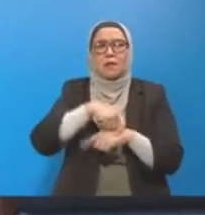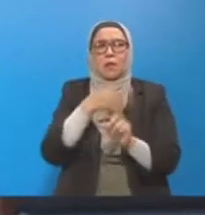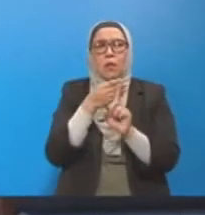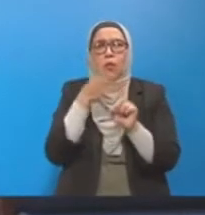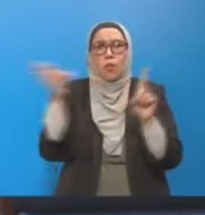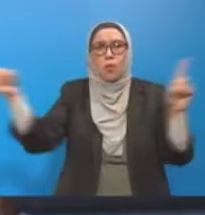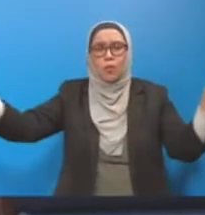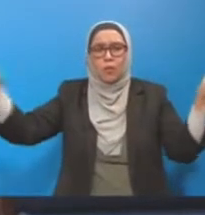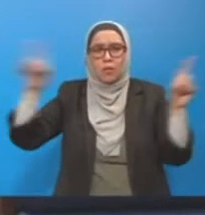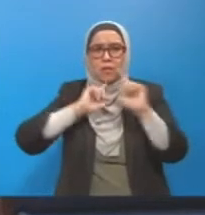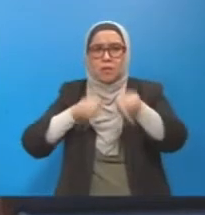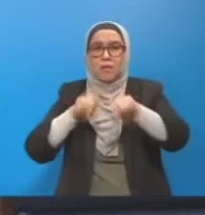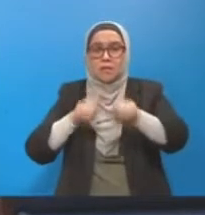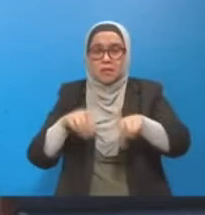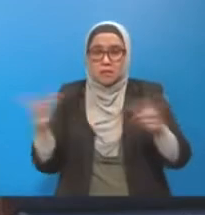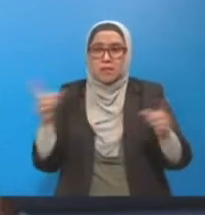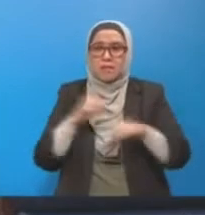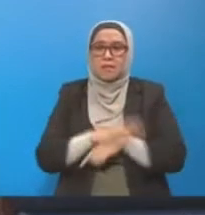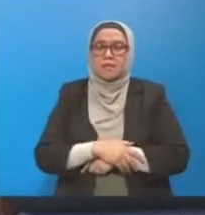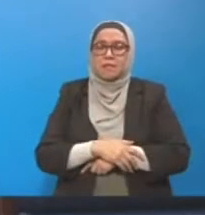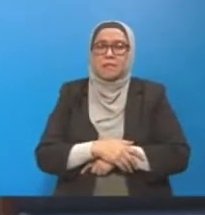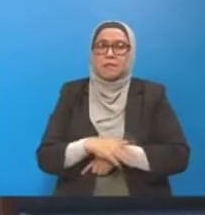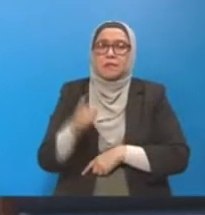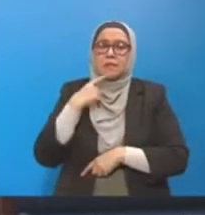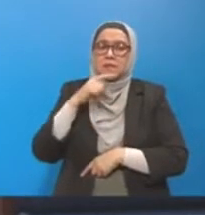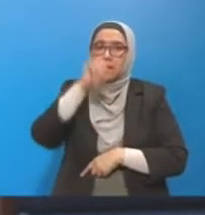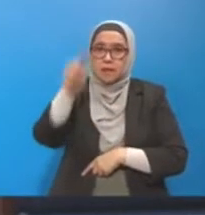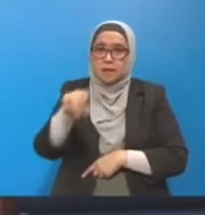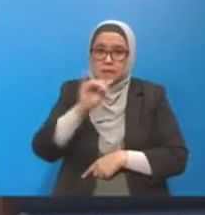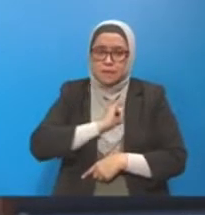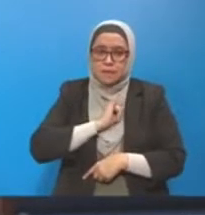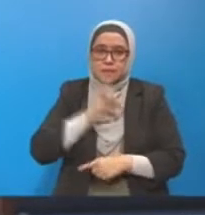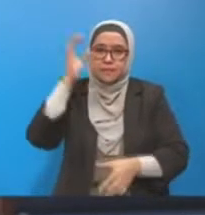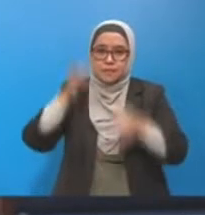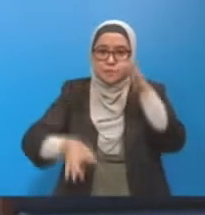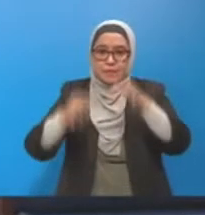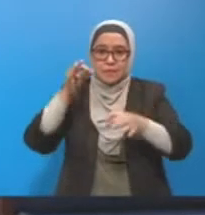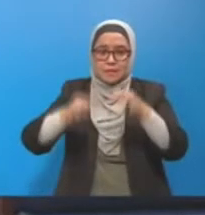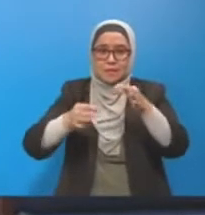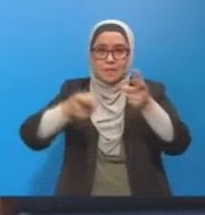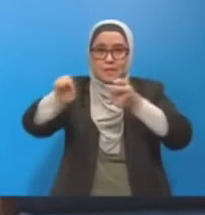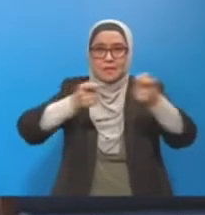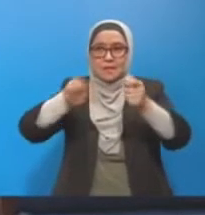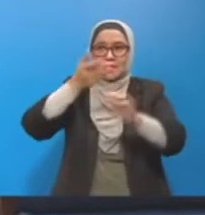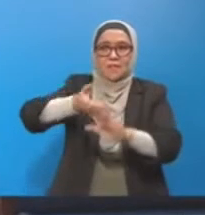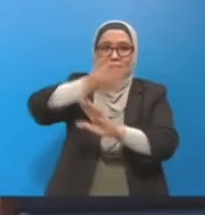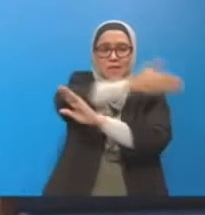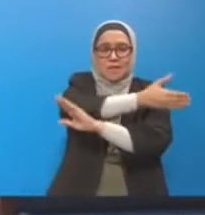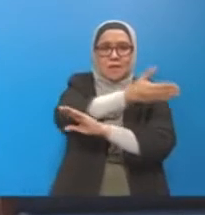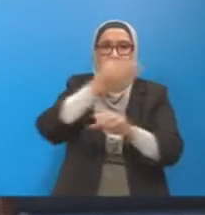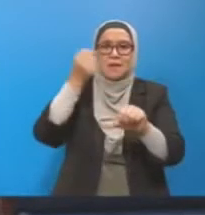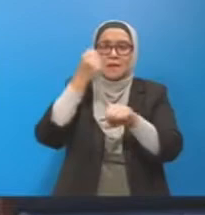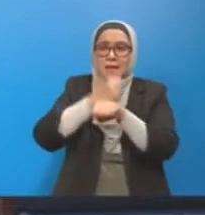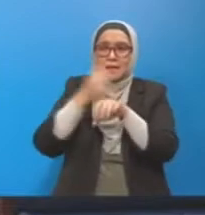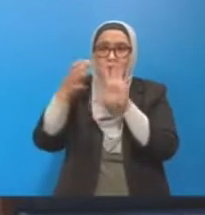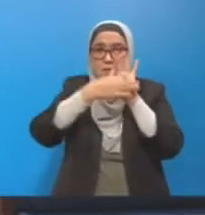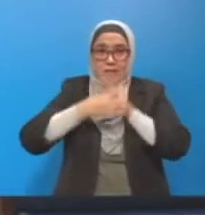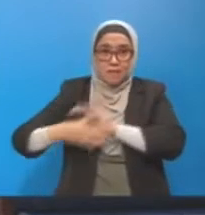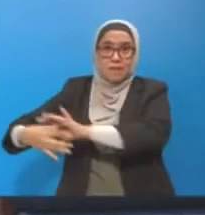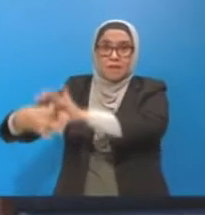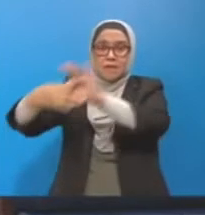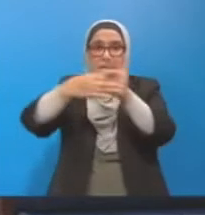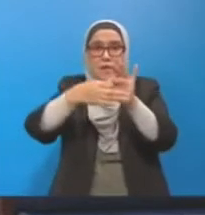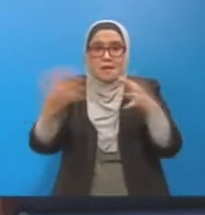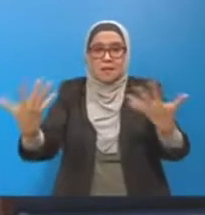jika dalam takbiran yang dulu kerjasama merentas Kementerian untuk mengangkat Tibet